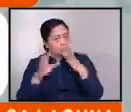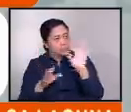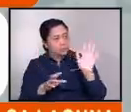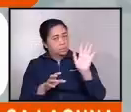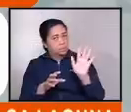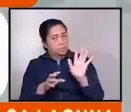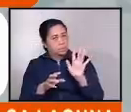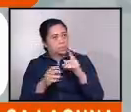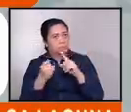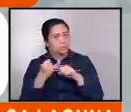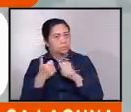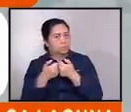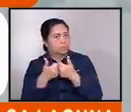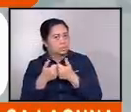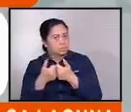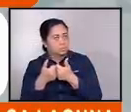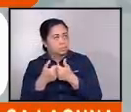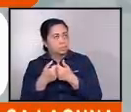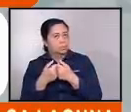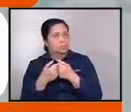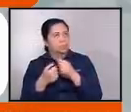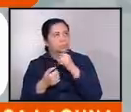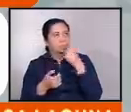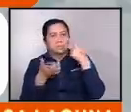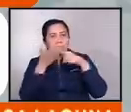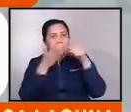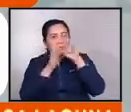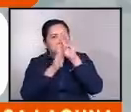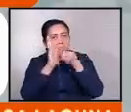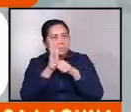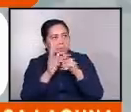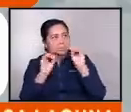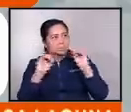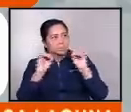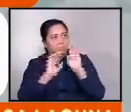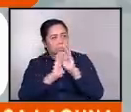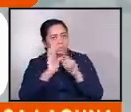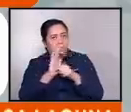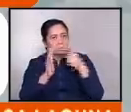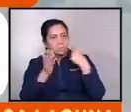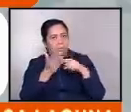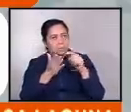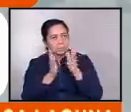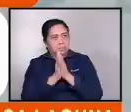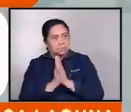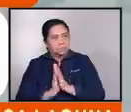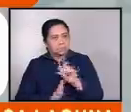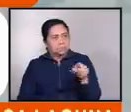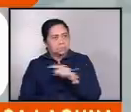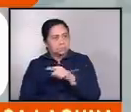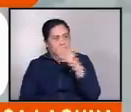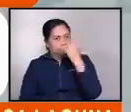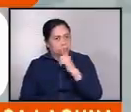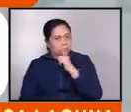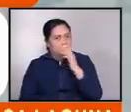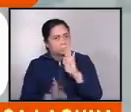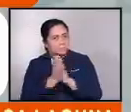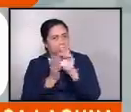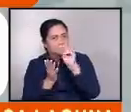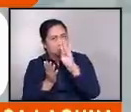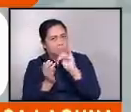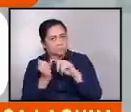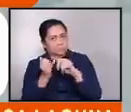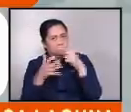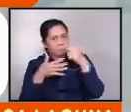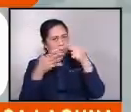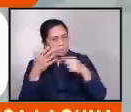inyong guro, nag-boyfriend pala ni guro, hindi na ho kayo nag-check, naggawa ng background check, hindi na ho kayo naghingi ng NBI clearance, police clearance, at kung